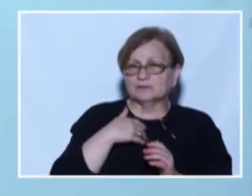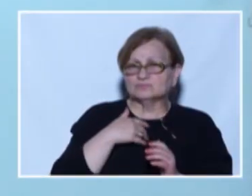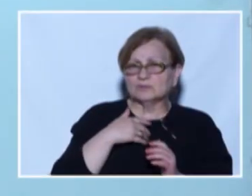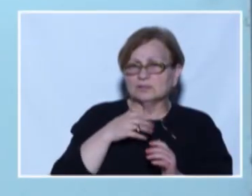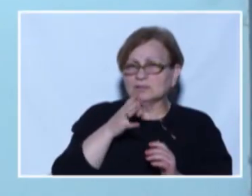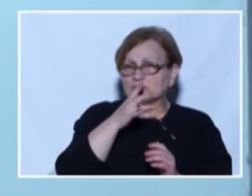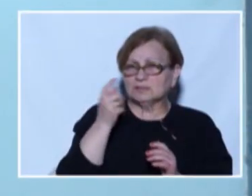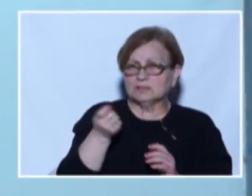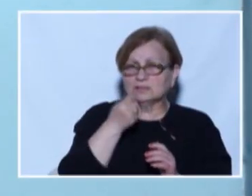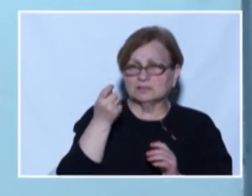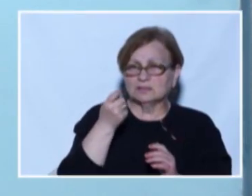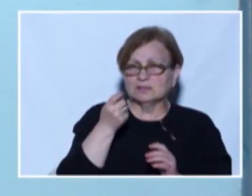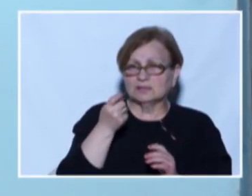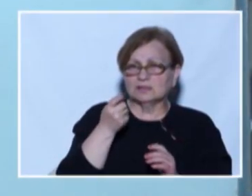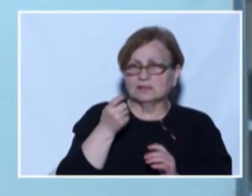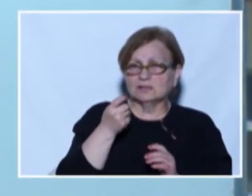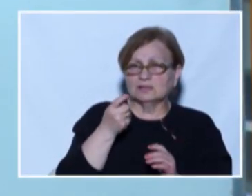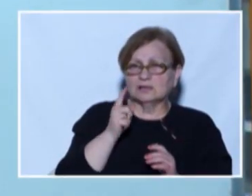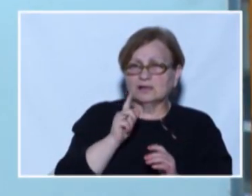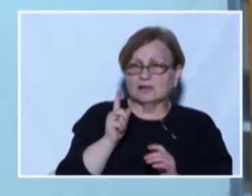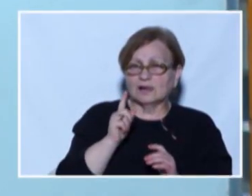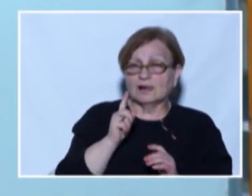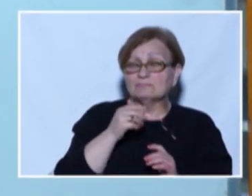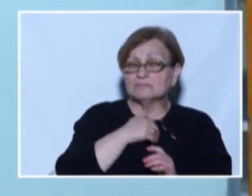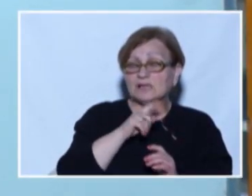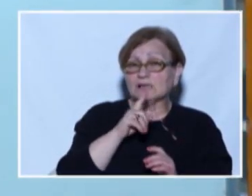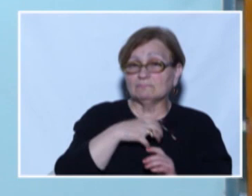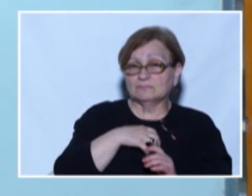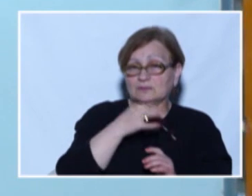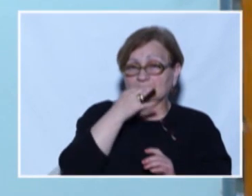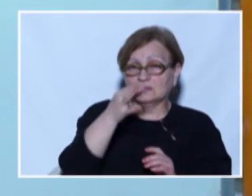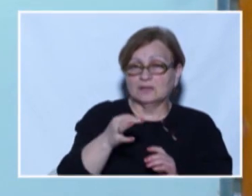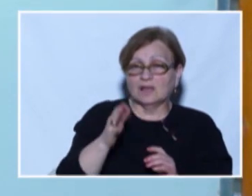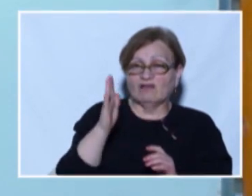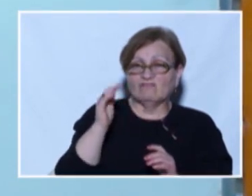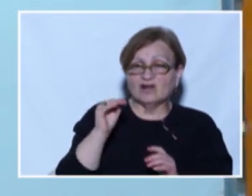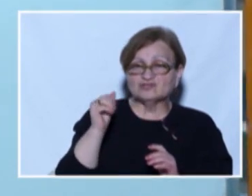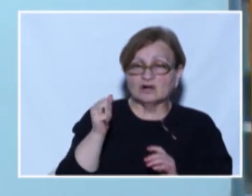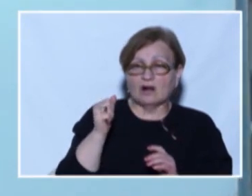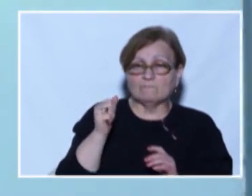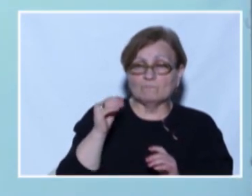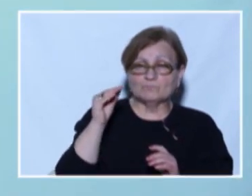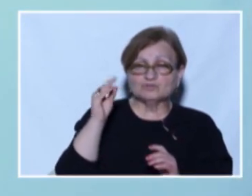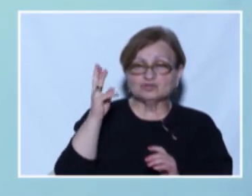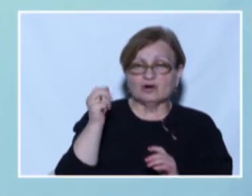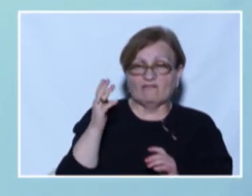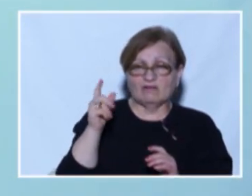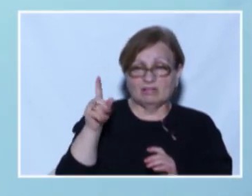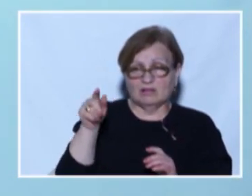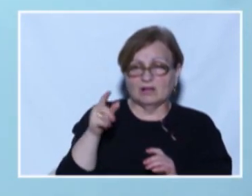დაგვრჩა და უმთავრესთაგანი დაგვრჩეს უთქმელი. ვაჟა-ფშაველა ცოტა იდეალისტურად ჩემი